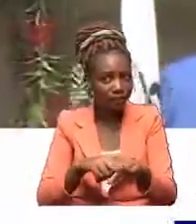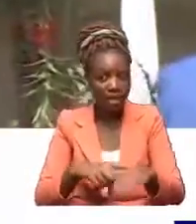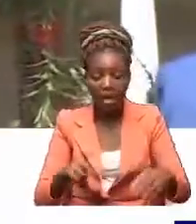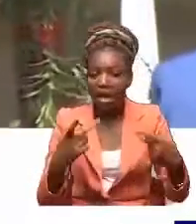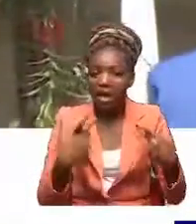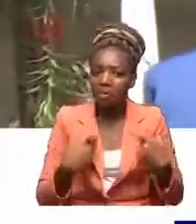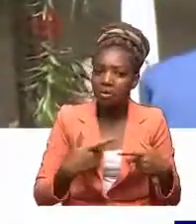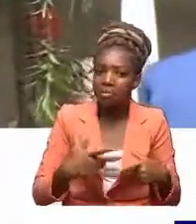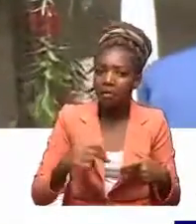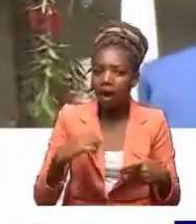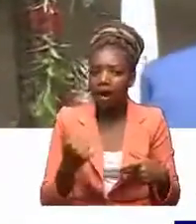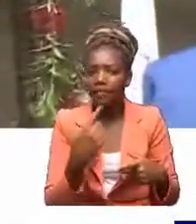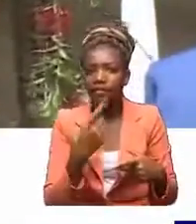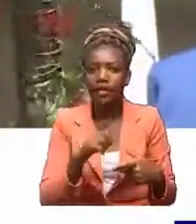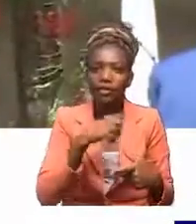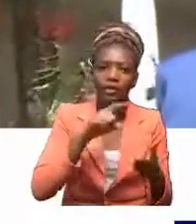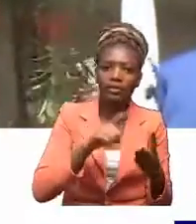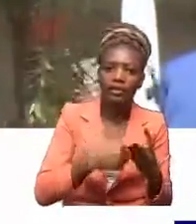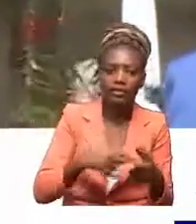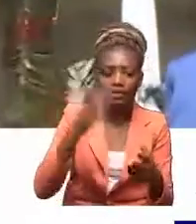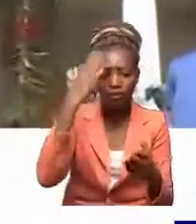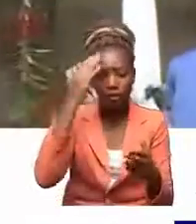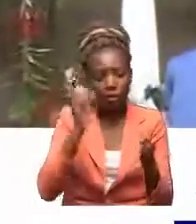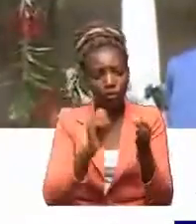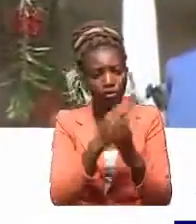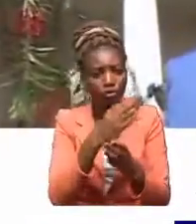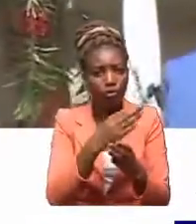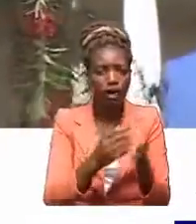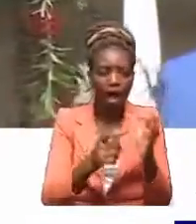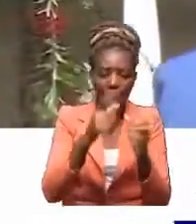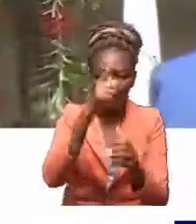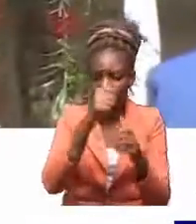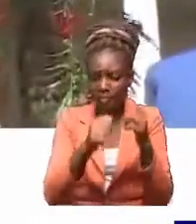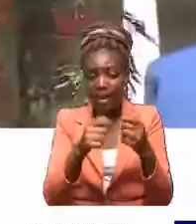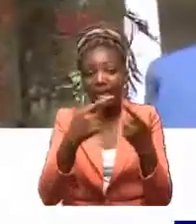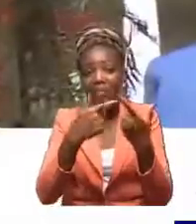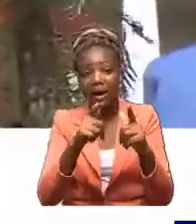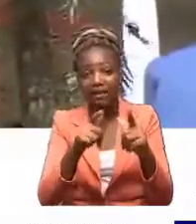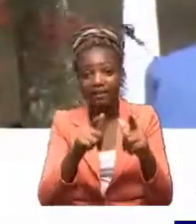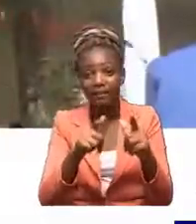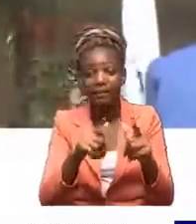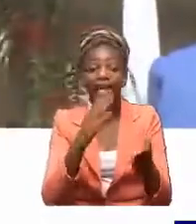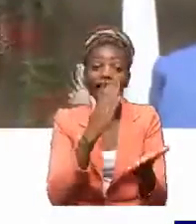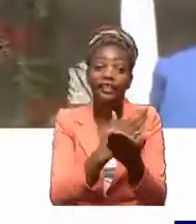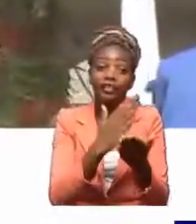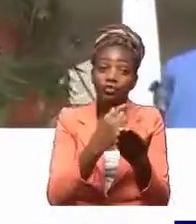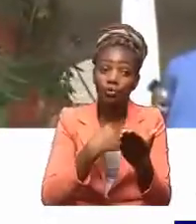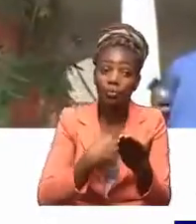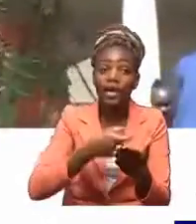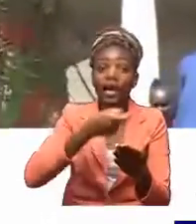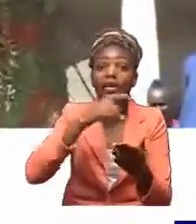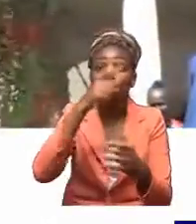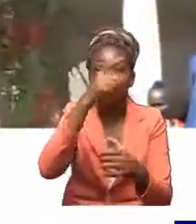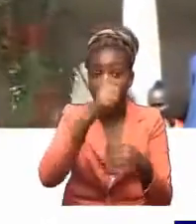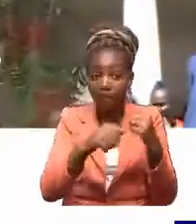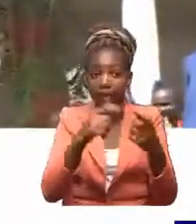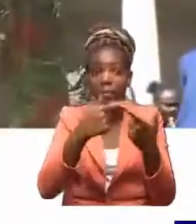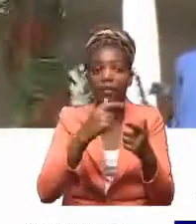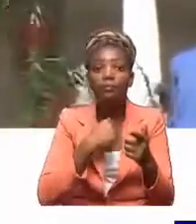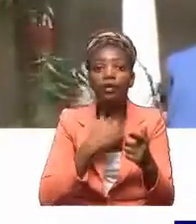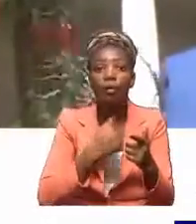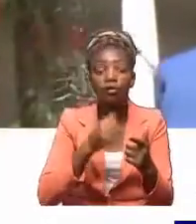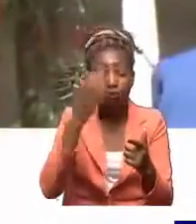watasema kwamba tulianza kwa kumjua kupitia maziwa ya Nyayo, lakini ingawa nilipata maziwa ya Nyayo zaidi, mimi nataka kusema